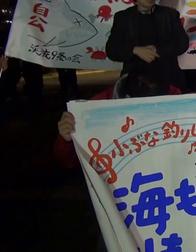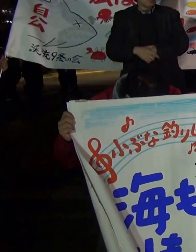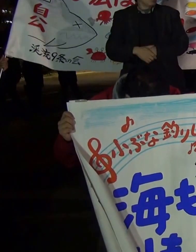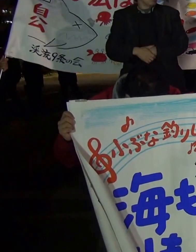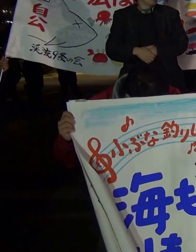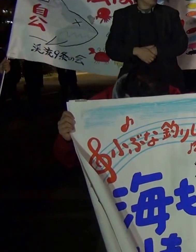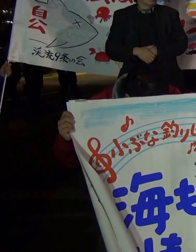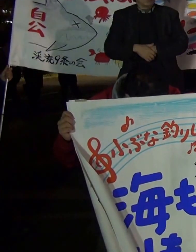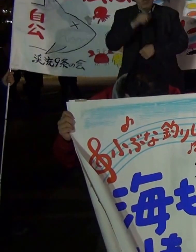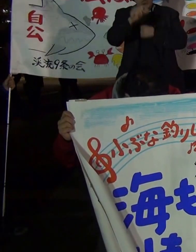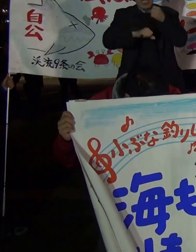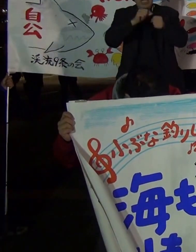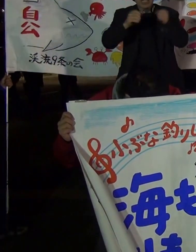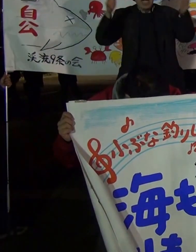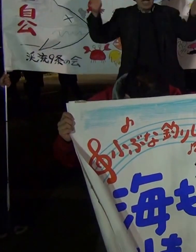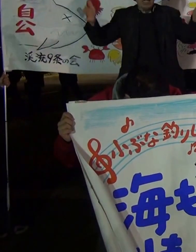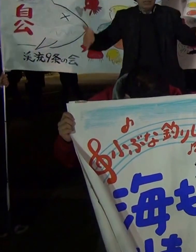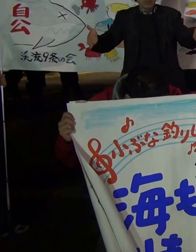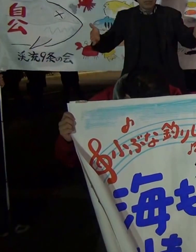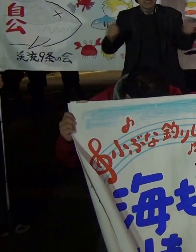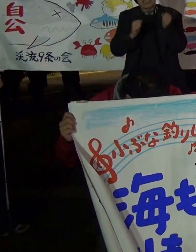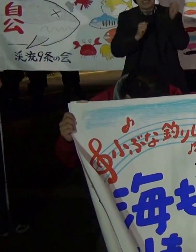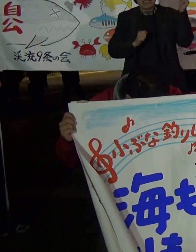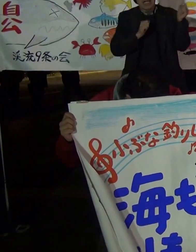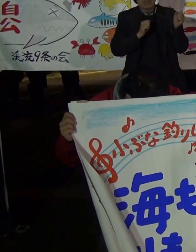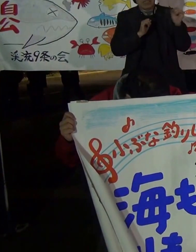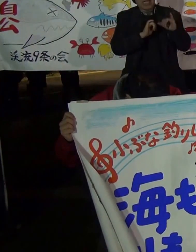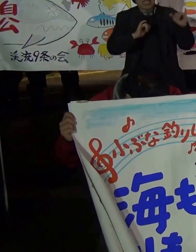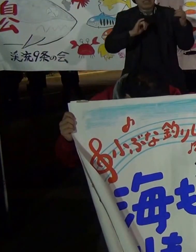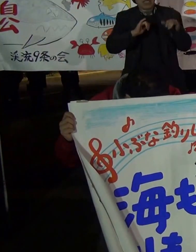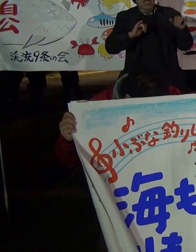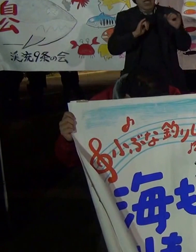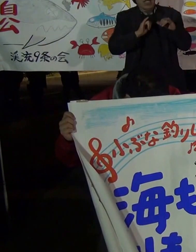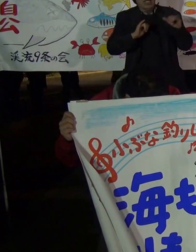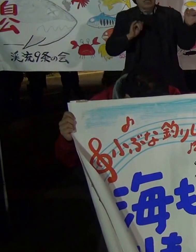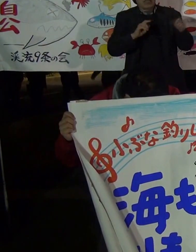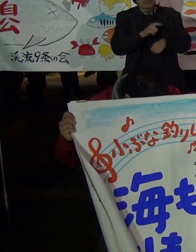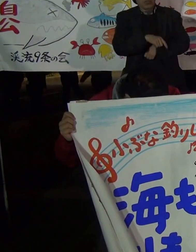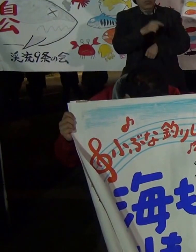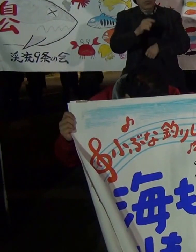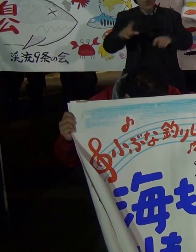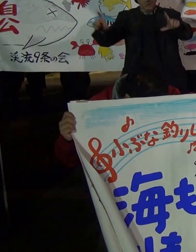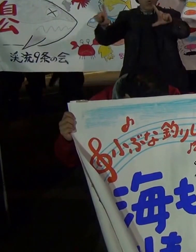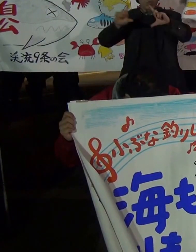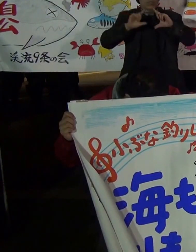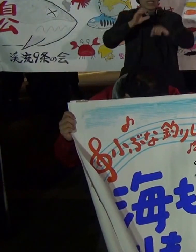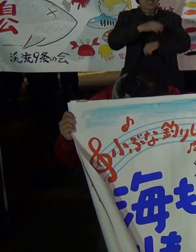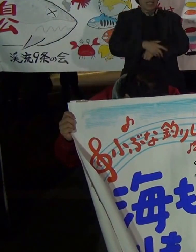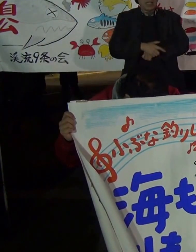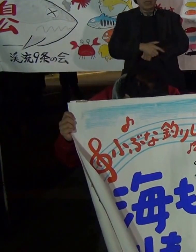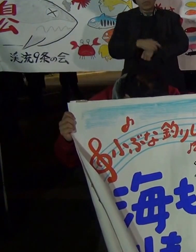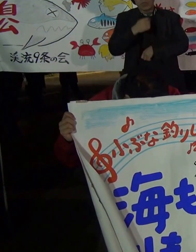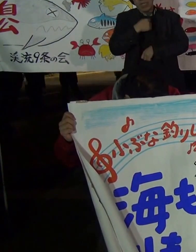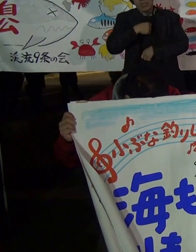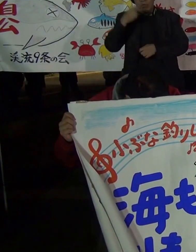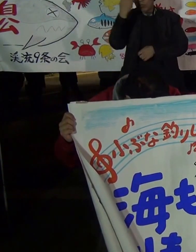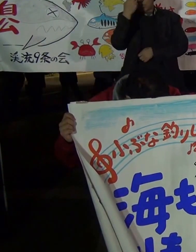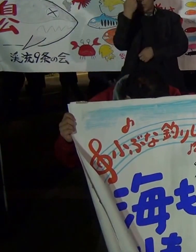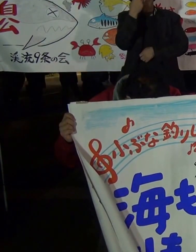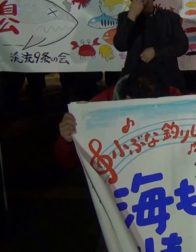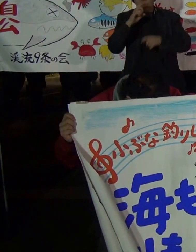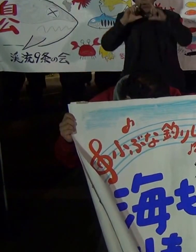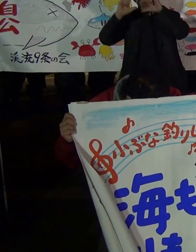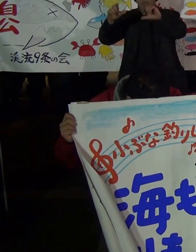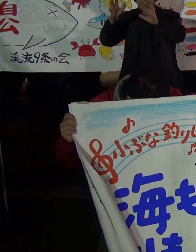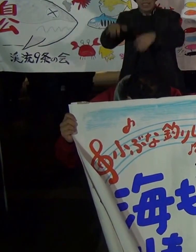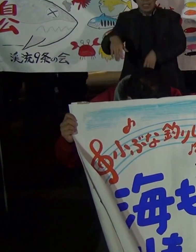今ね5年間避難している人たちの報告を受けたり、それから私たちの調査結果を報告し合ったりいろいろやります。で